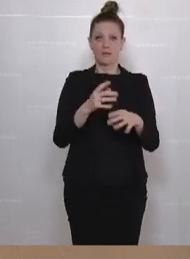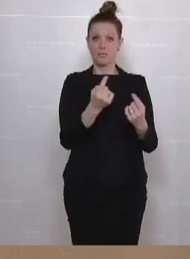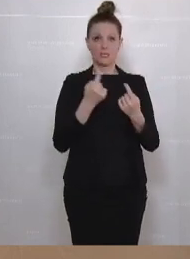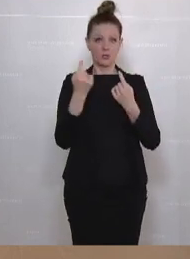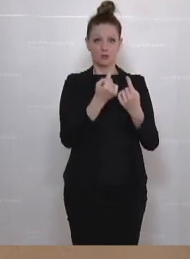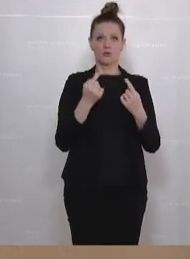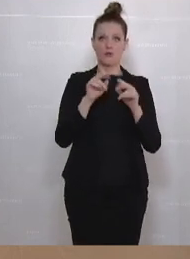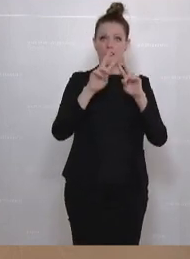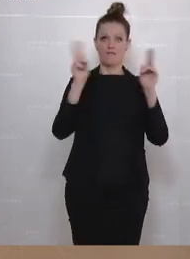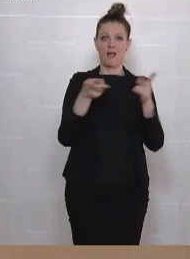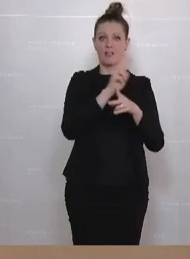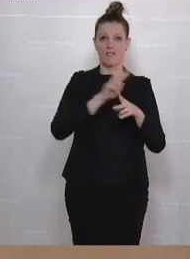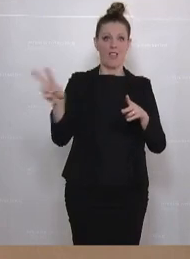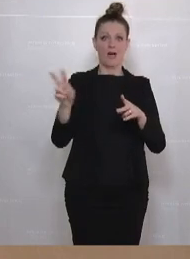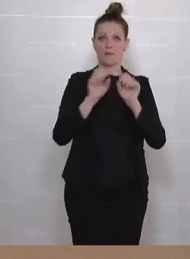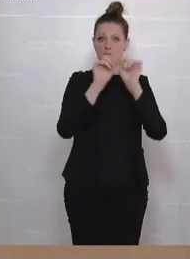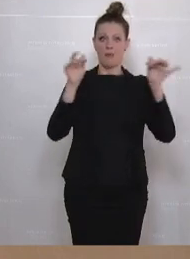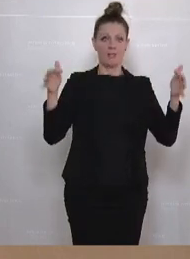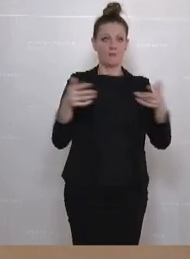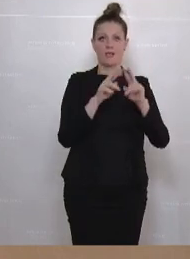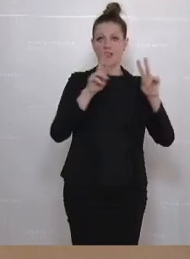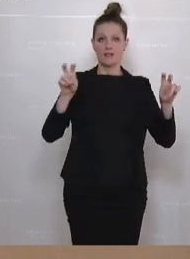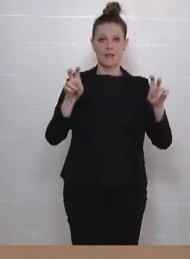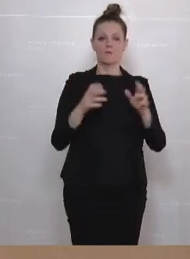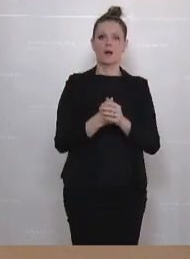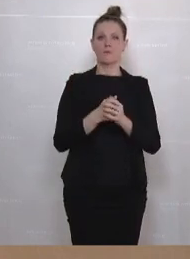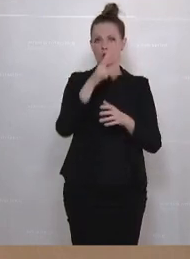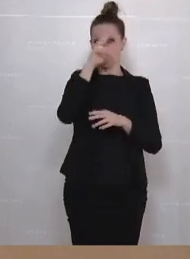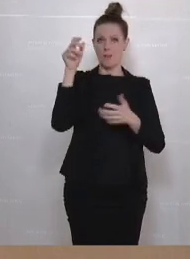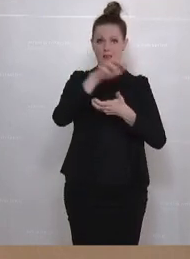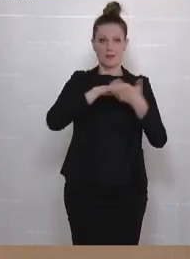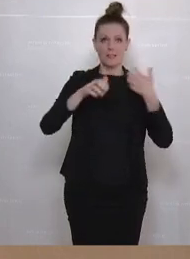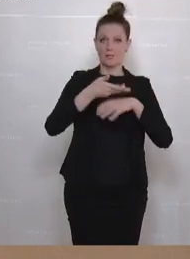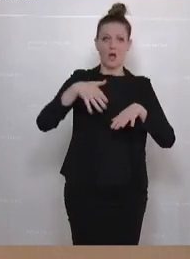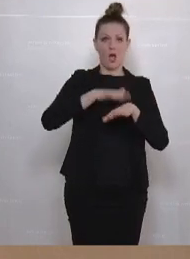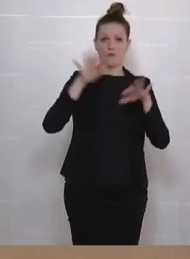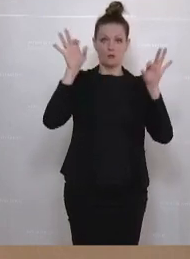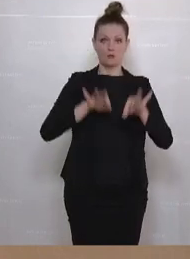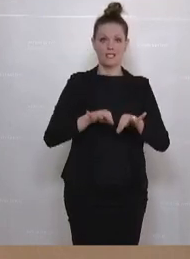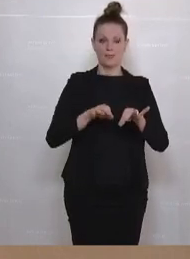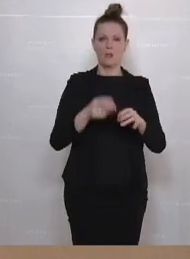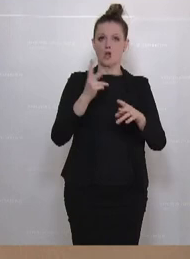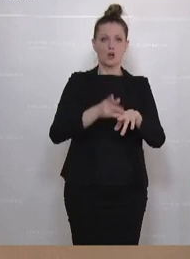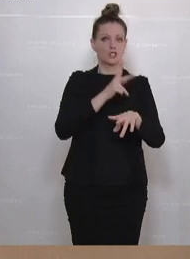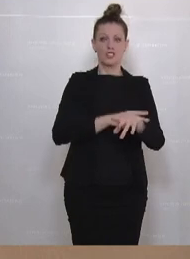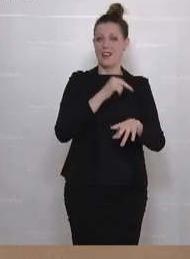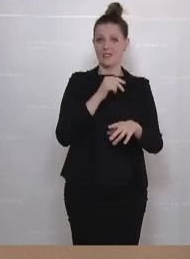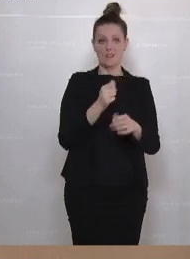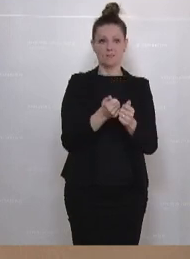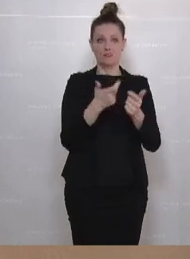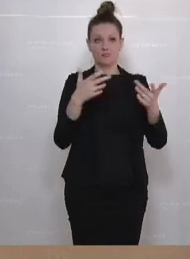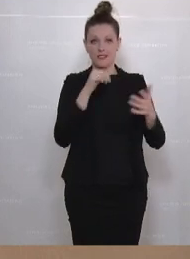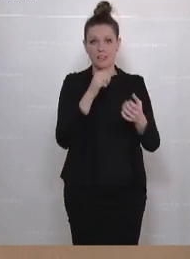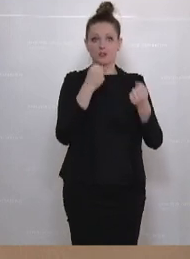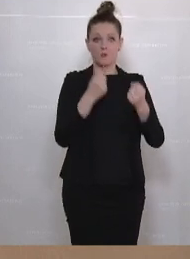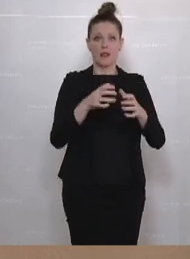Griff der Pandemie. Humanitäre Krisen haben sich verschärft. Instabilitäten in Staaten haben sich vergrößert,